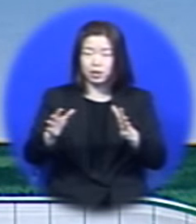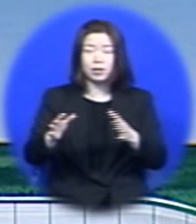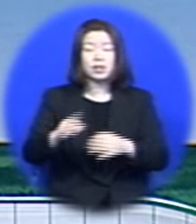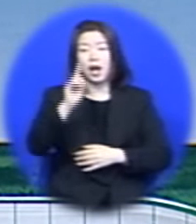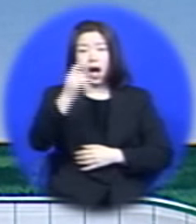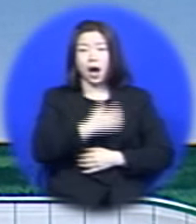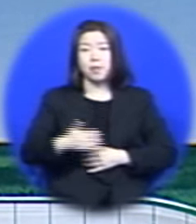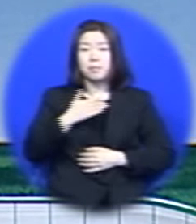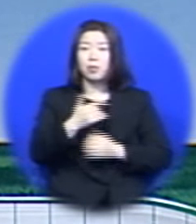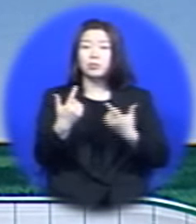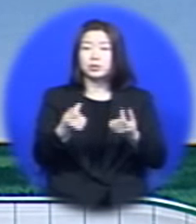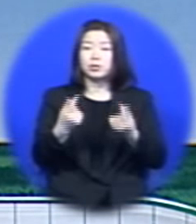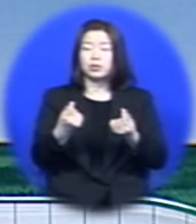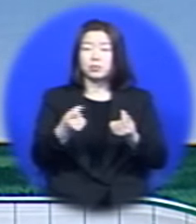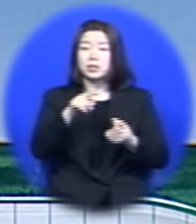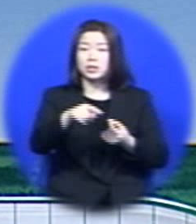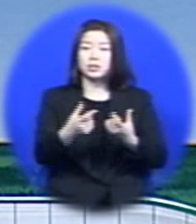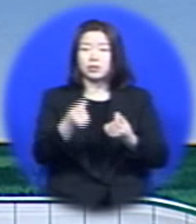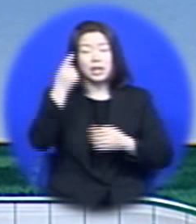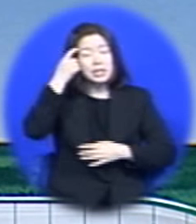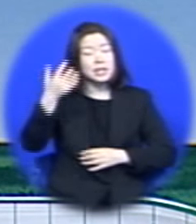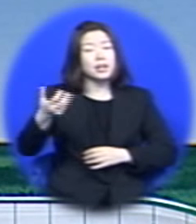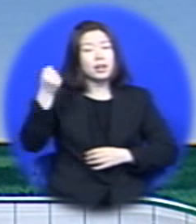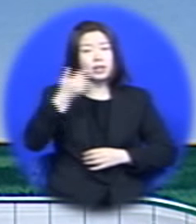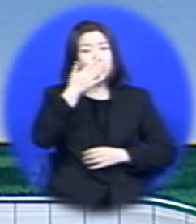몸 같이 그렇게 여겨져요.